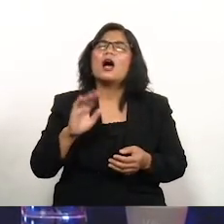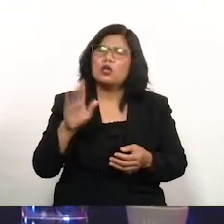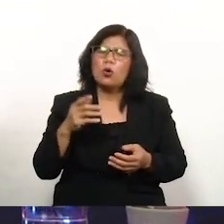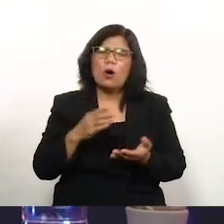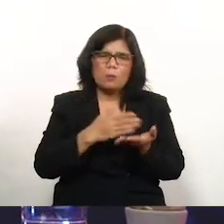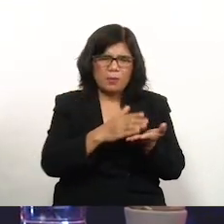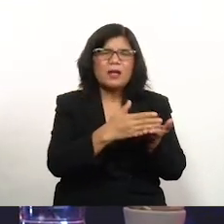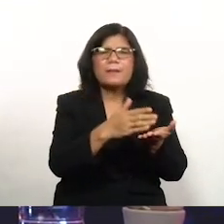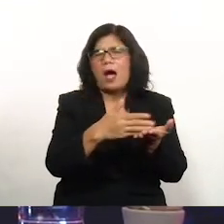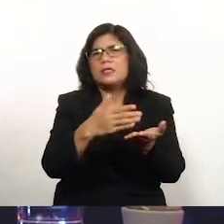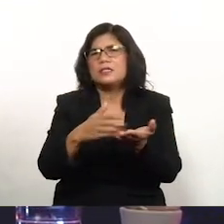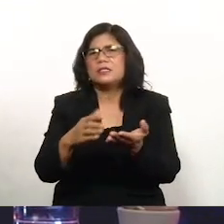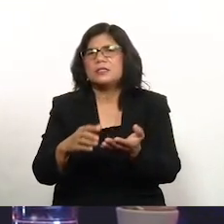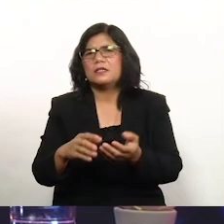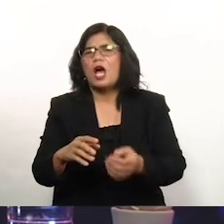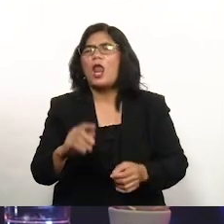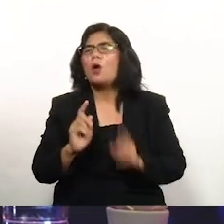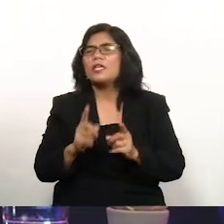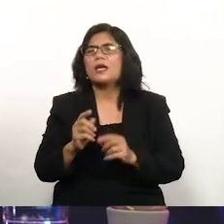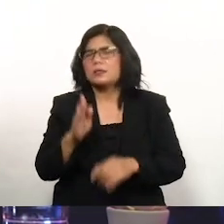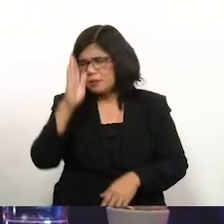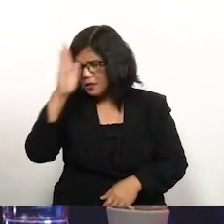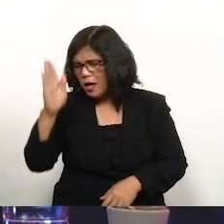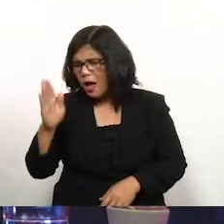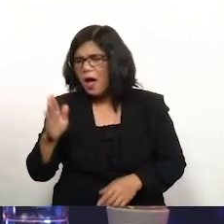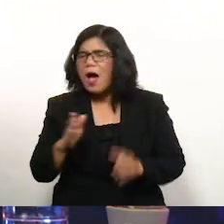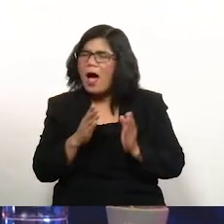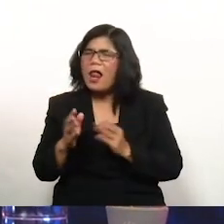Setiap perkara kecil Tuhan berkati kita lem berkarya lebih besar